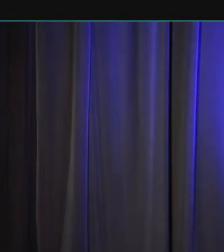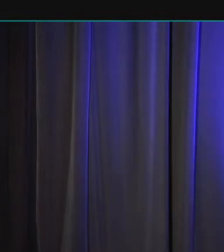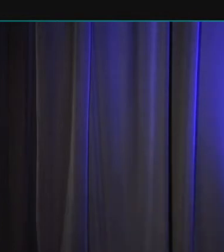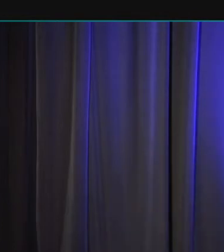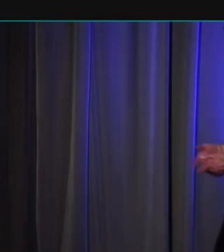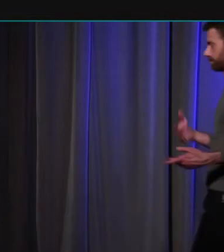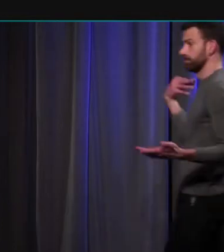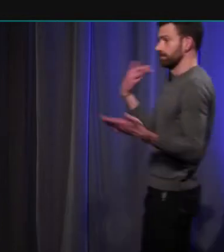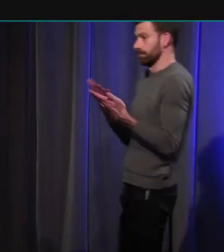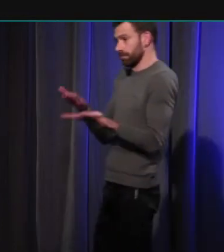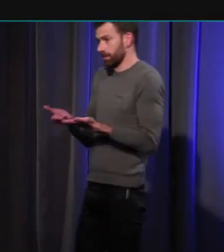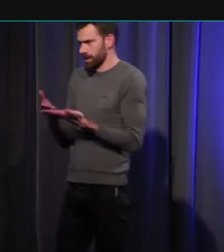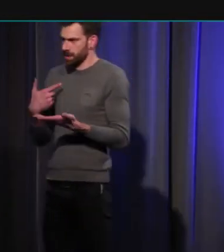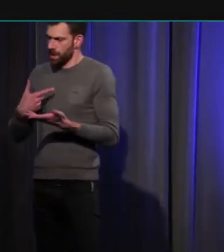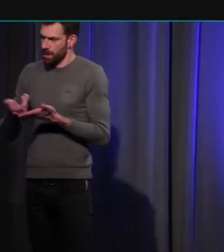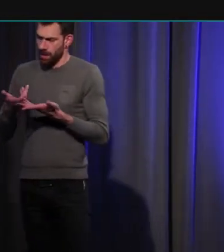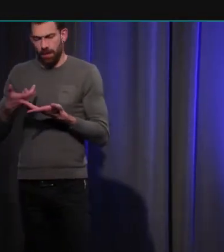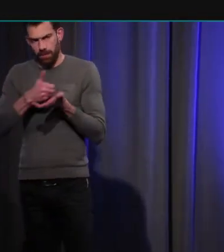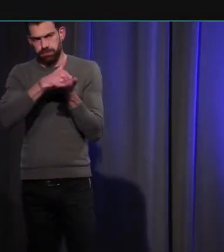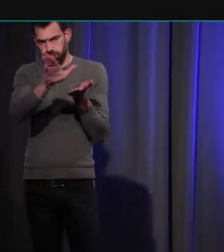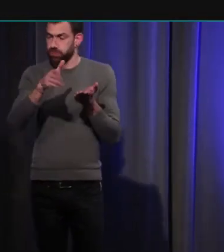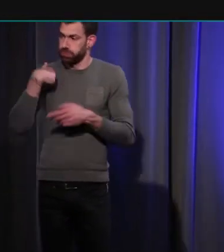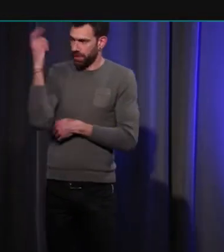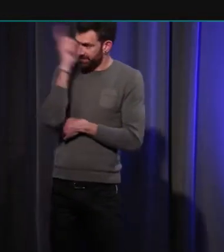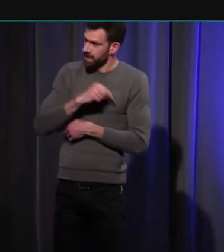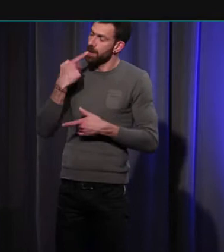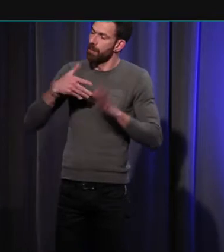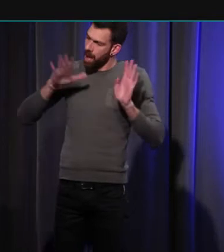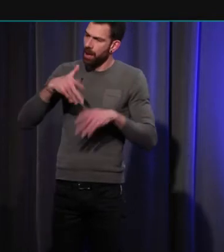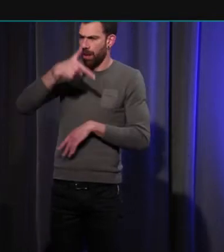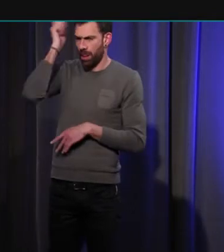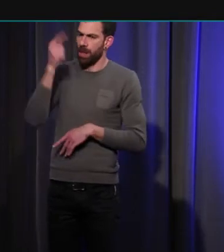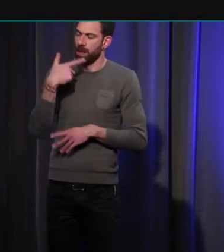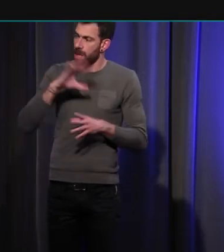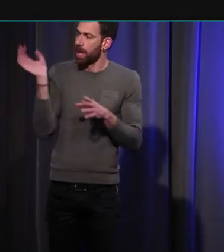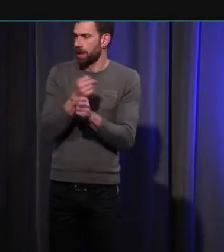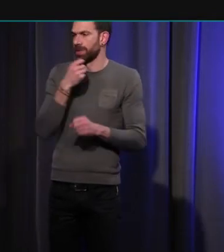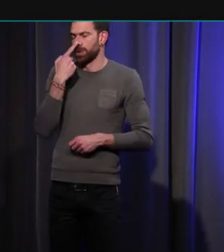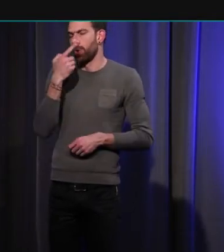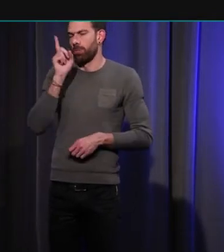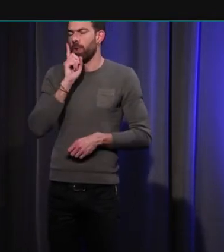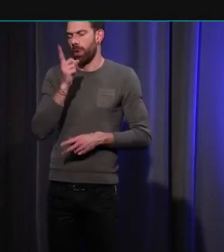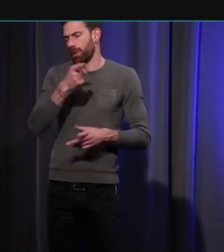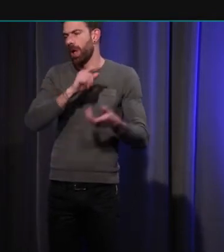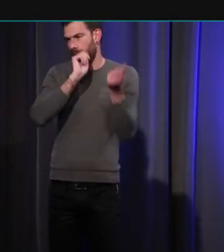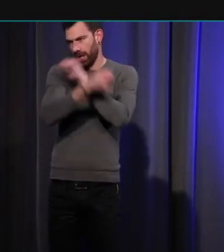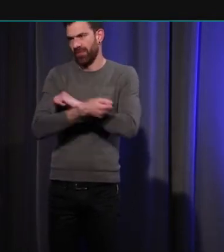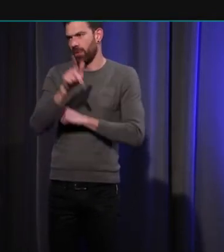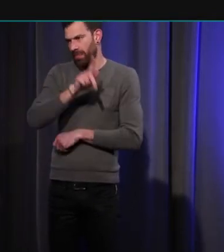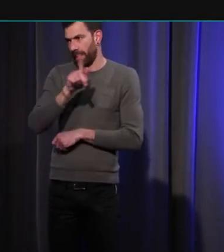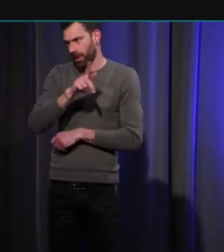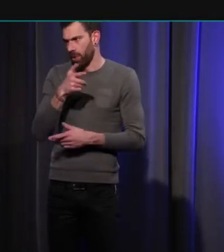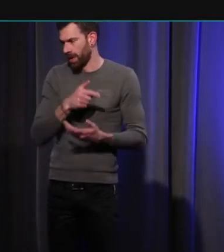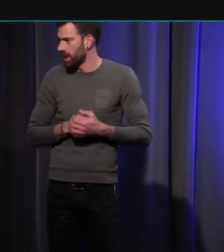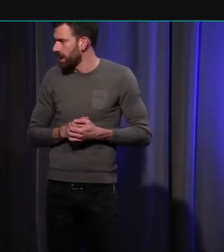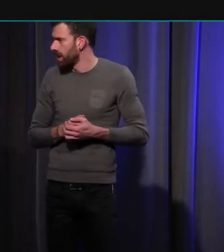ça venait du paganisme romain mais les latins on a réussi je pense parce qu'on a fait la réforme grégorienne qui a mauvaise presse chez mes collègues